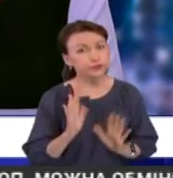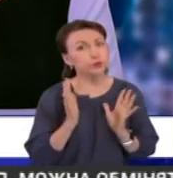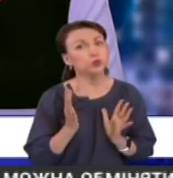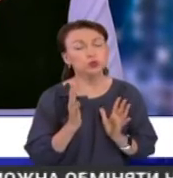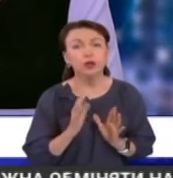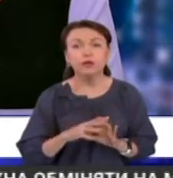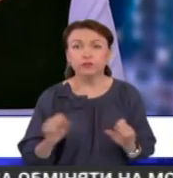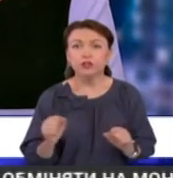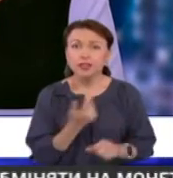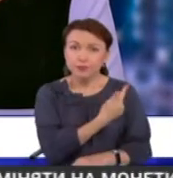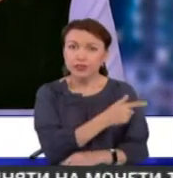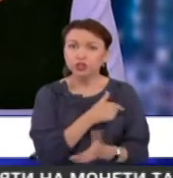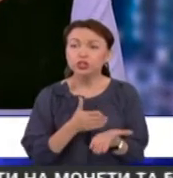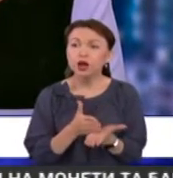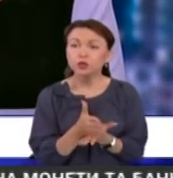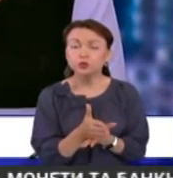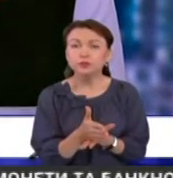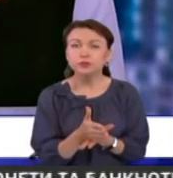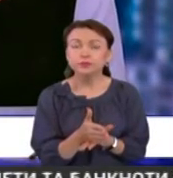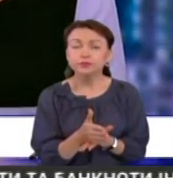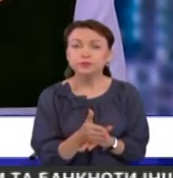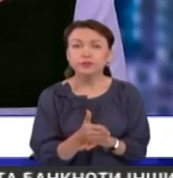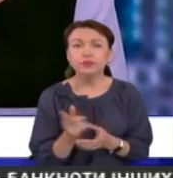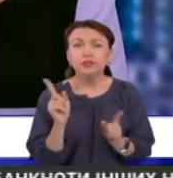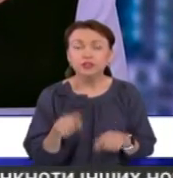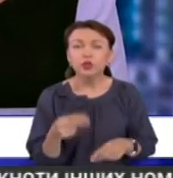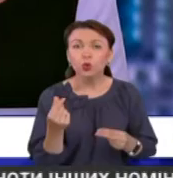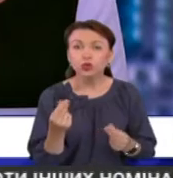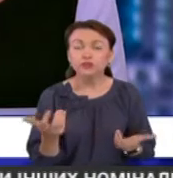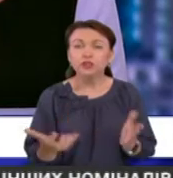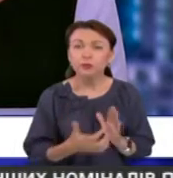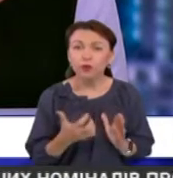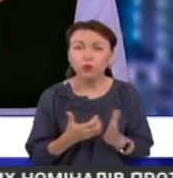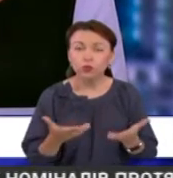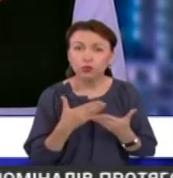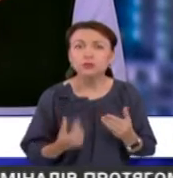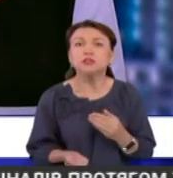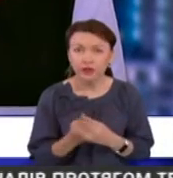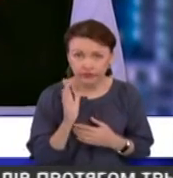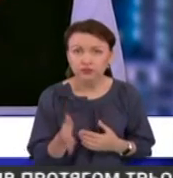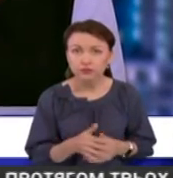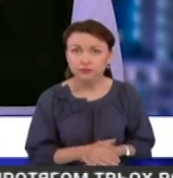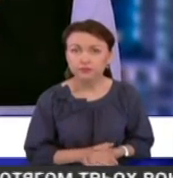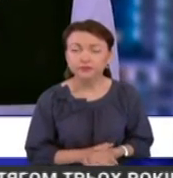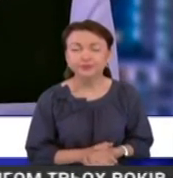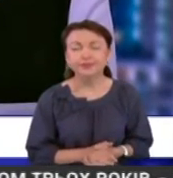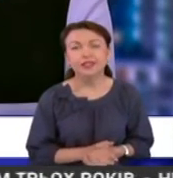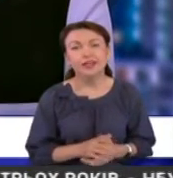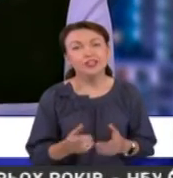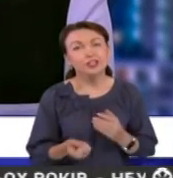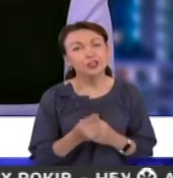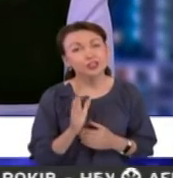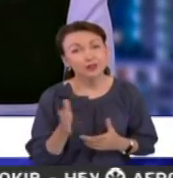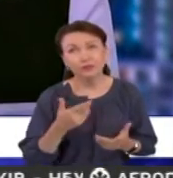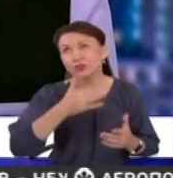в медичній галузі, і, зрештою, тих коштів, яких бракує нам, що вони з'являться? Ну, те, що вони з'являться, вони ж